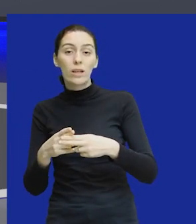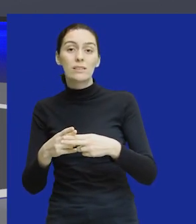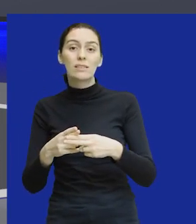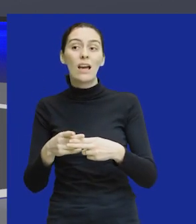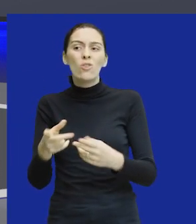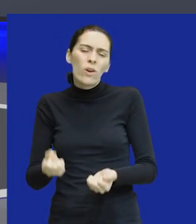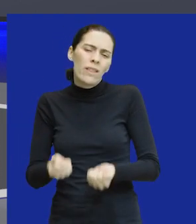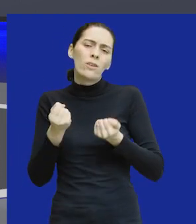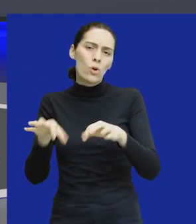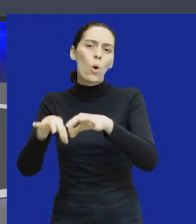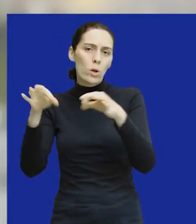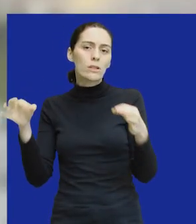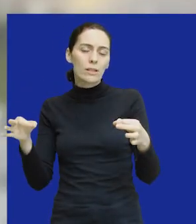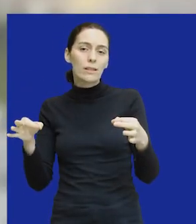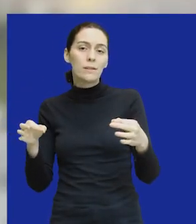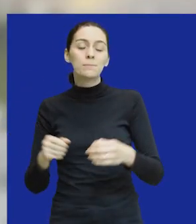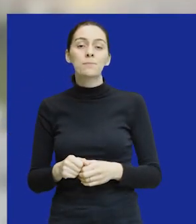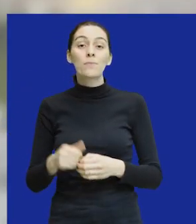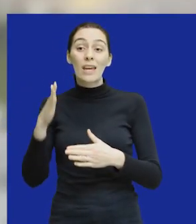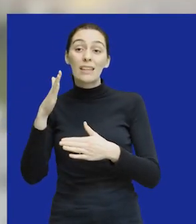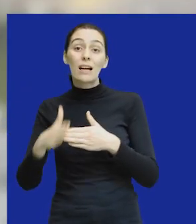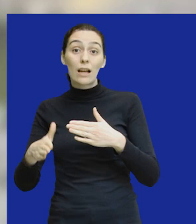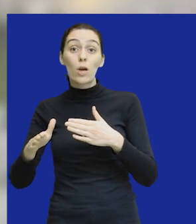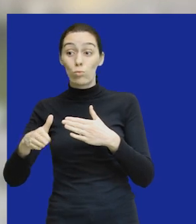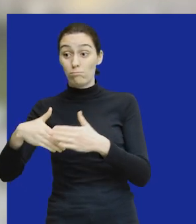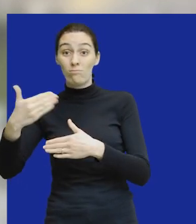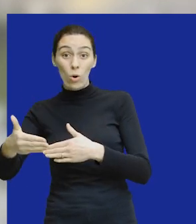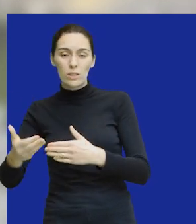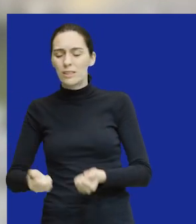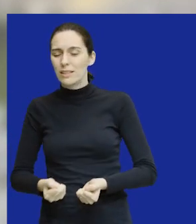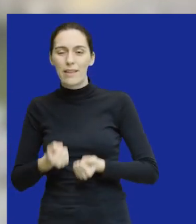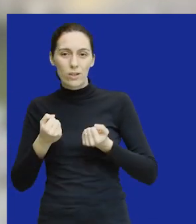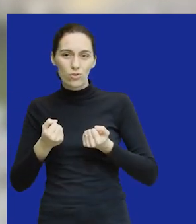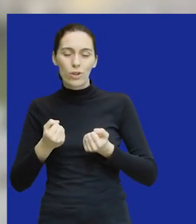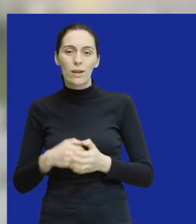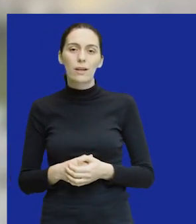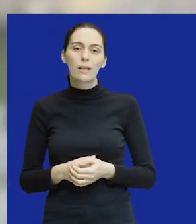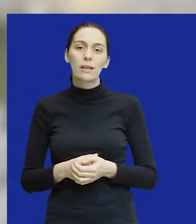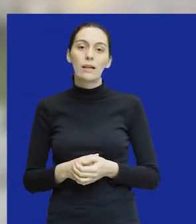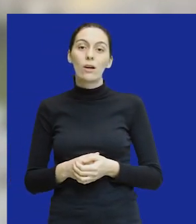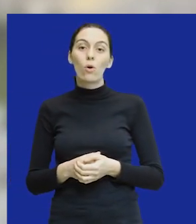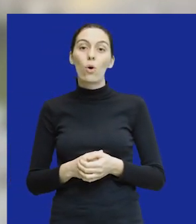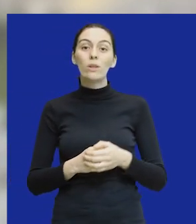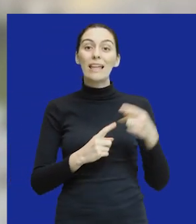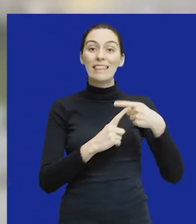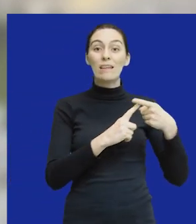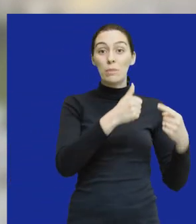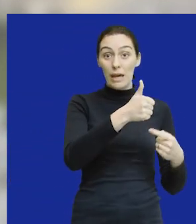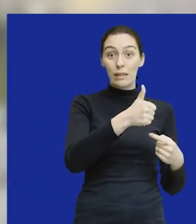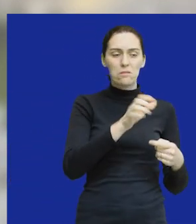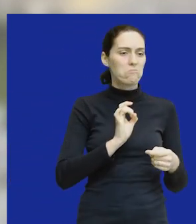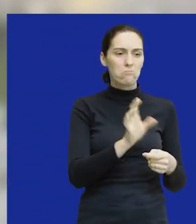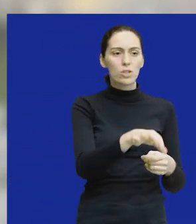je jako teško otkriti. I na kraju posljedice mogu biti jako teške. kod tipa 1, to se vrlo